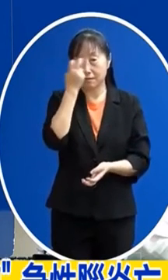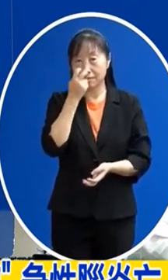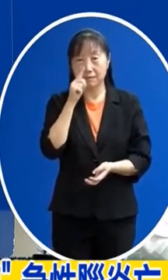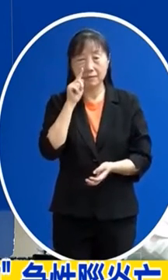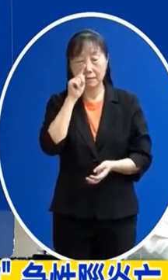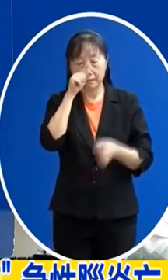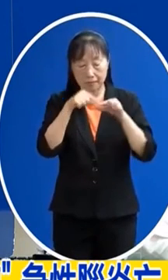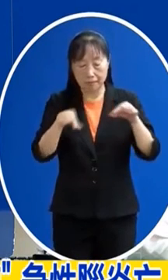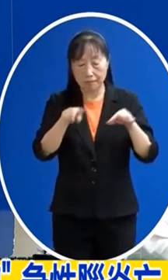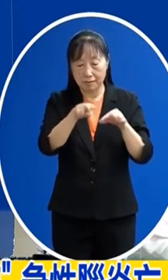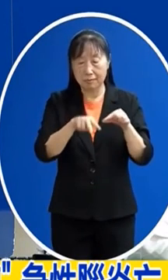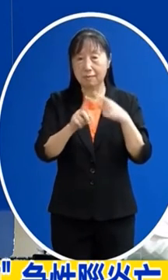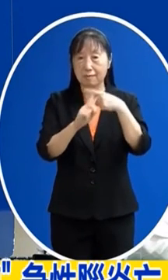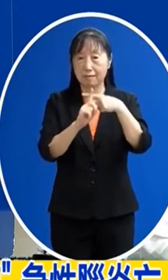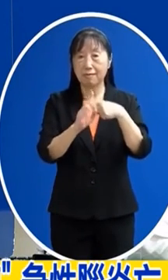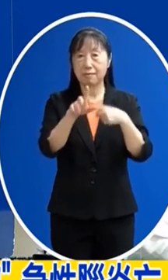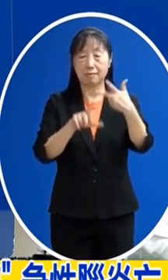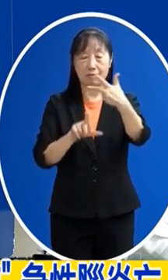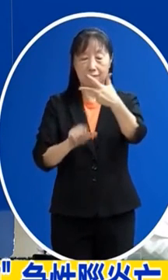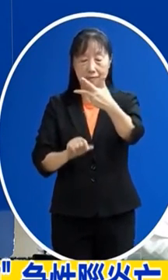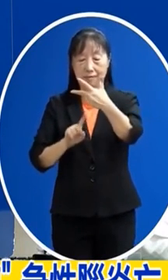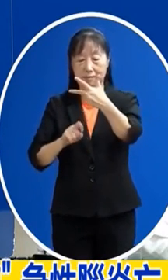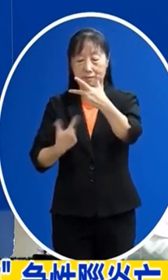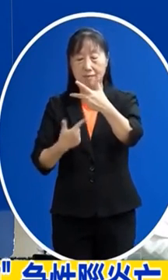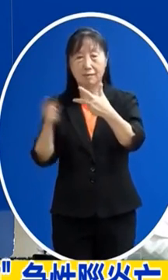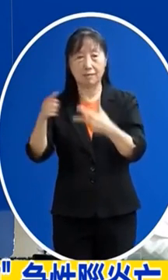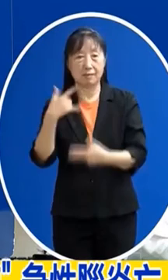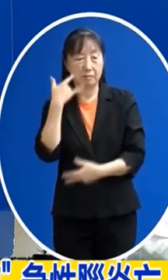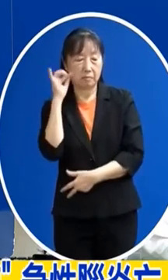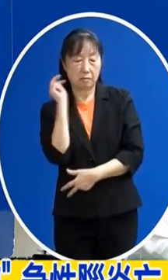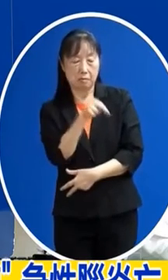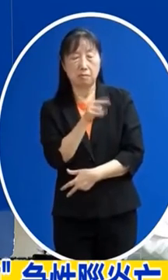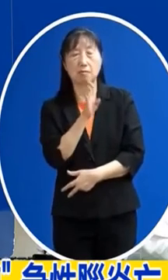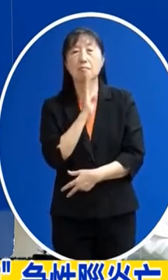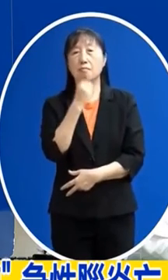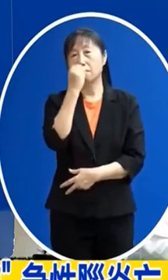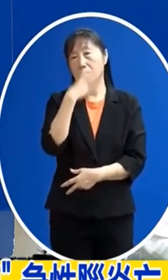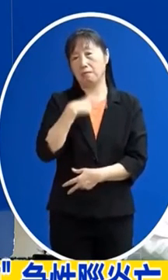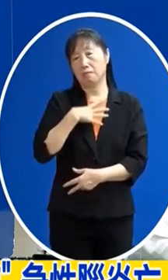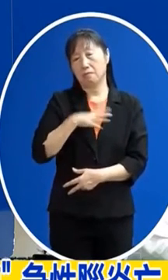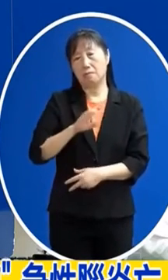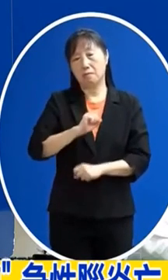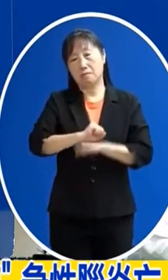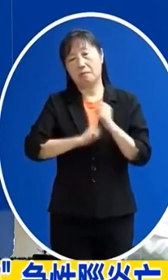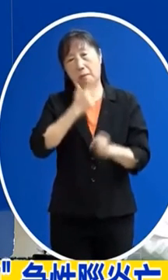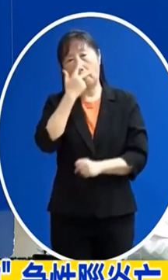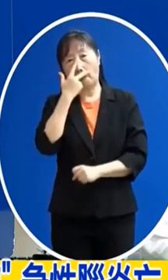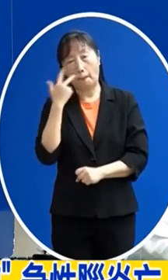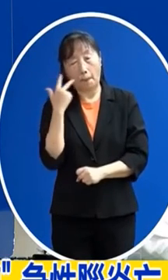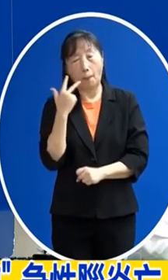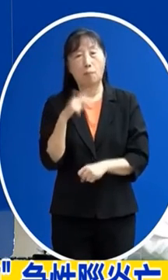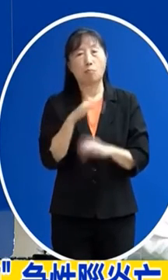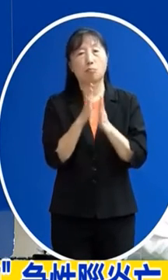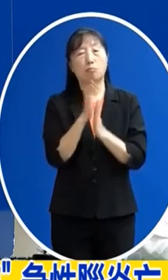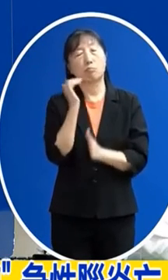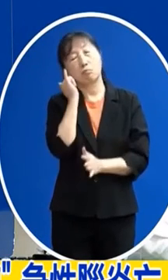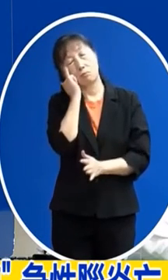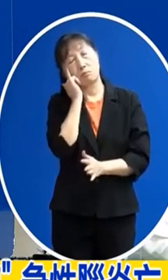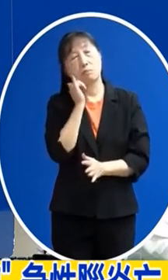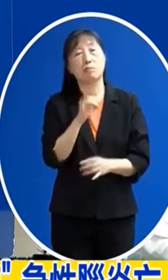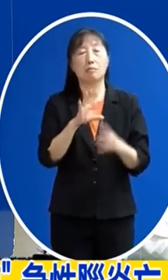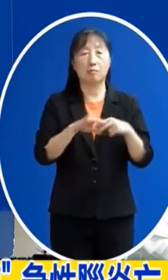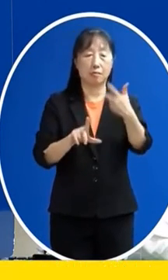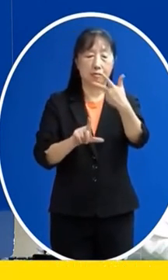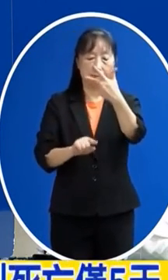性。隔天7月16号的时候，家长发现开始有食欲跟活力下降，以及嗜睡的一个情形。于是